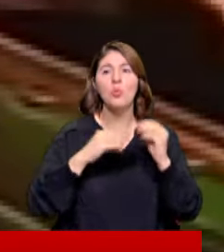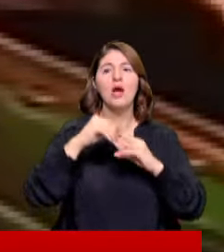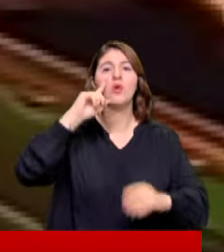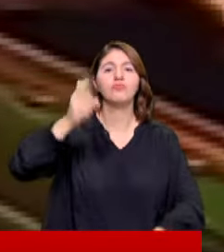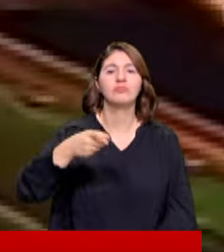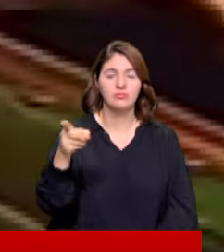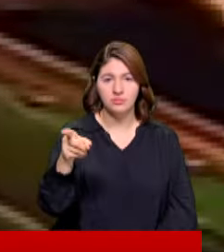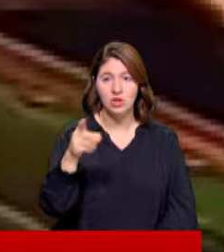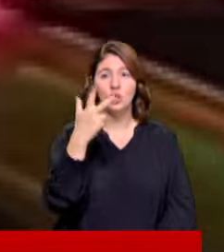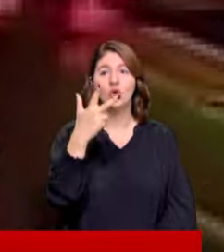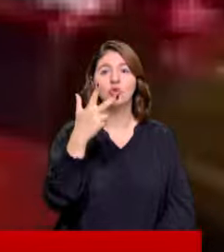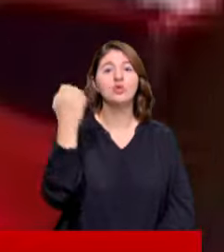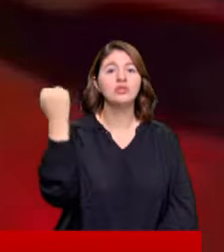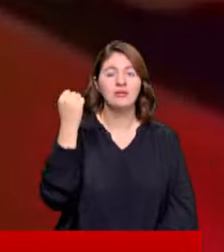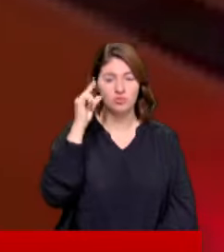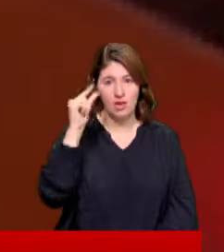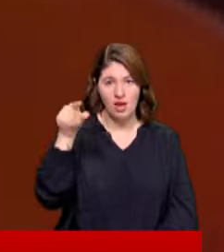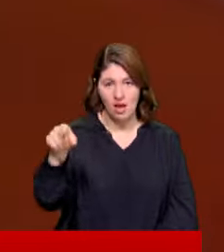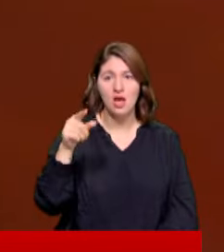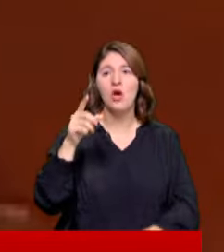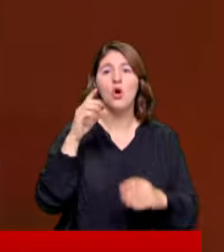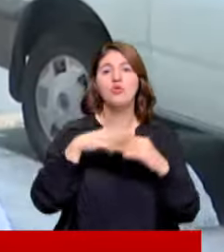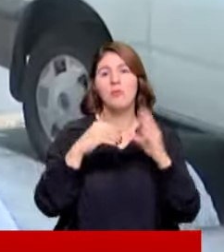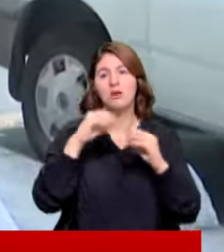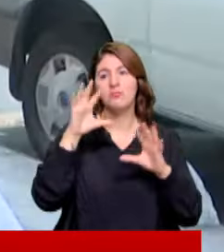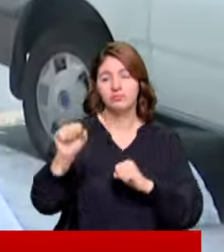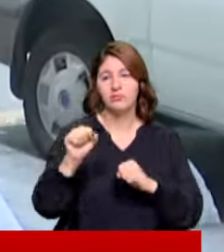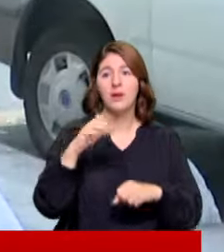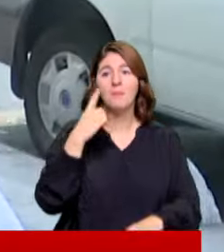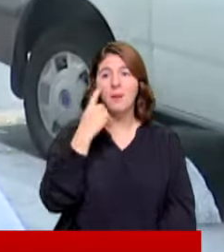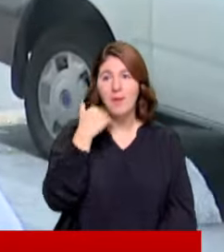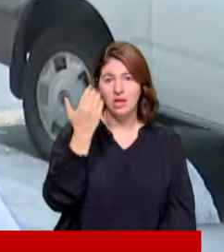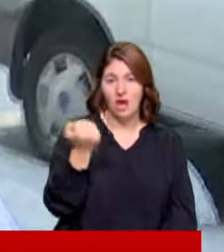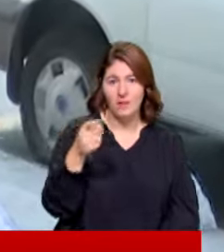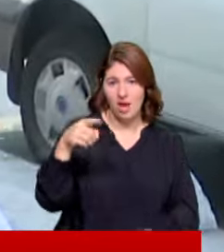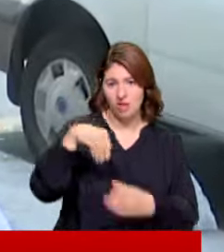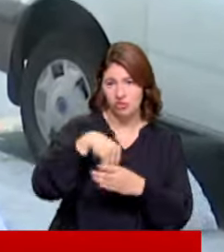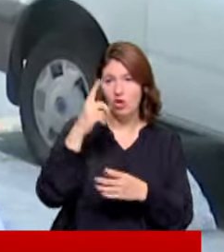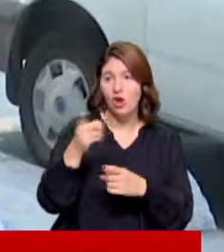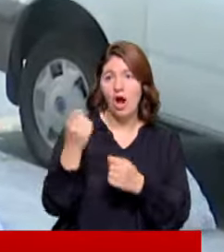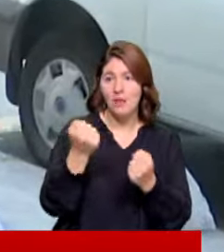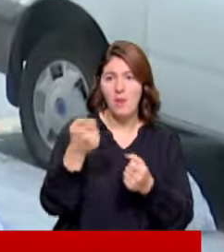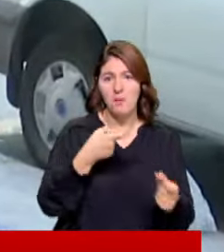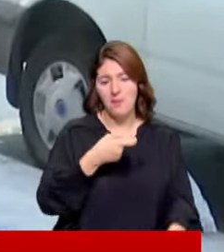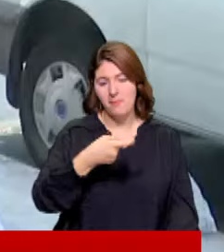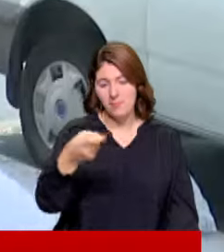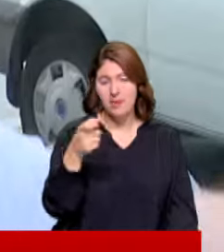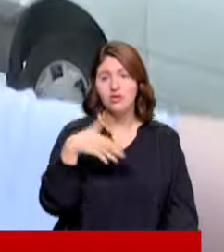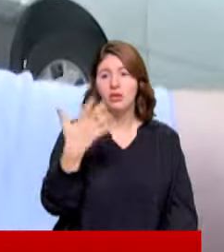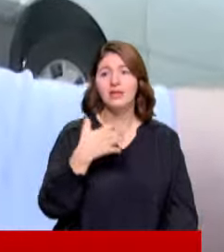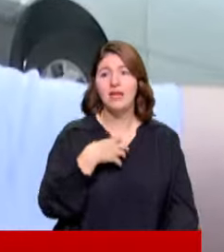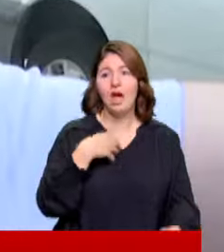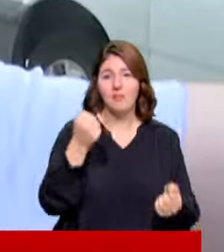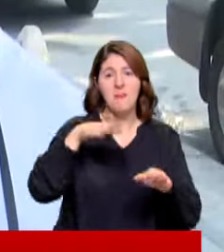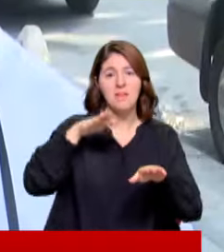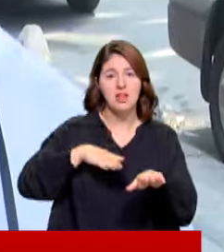olduklarını tespit etti. Üç katil zanlısı Romanya'da yakalandı. Bir baktık beyaz bir araba içinde. Önce onu arabayı taradılar. Sonra kendi arabanı